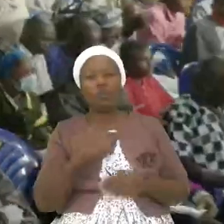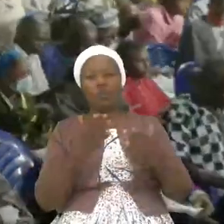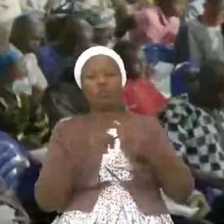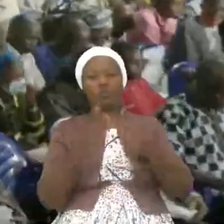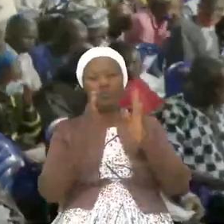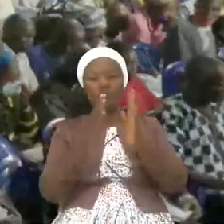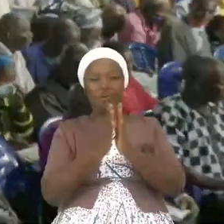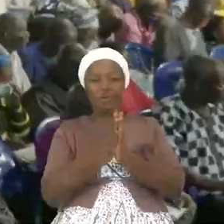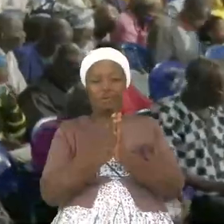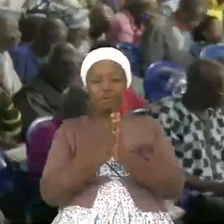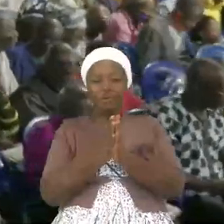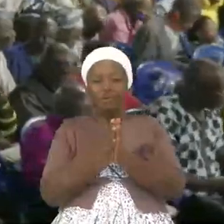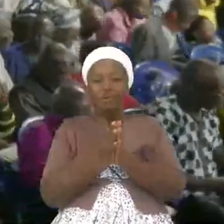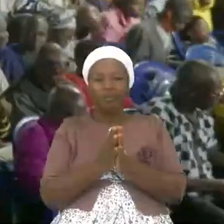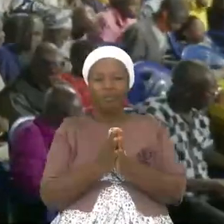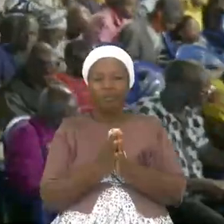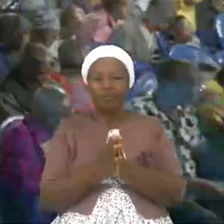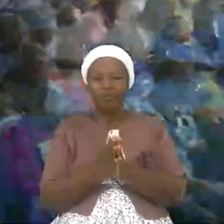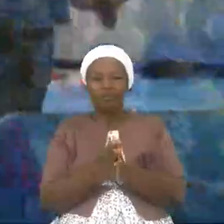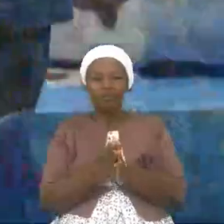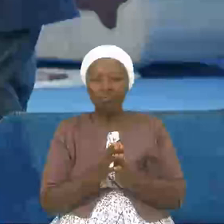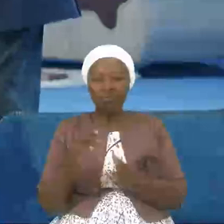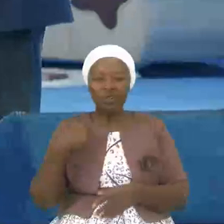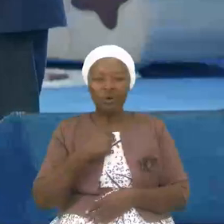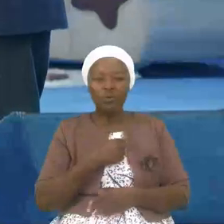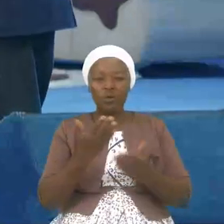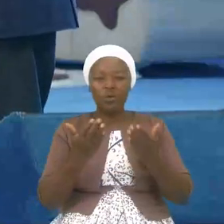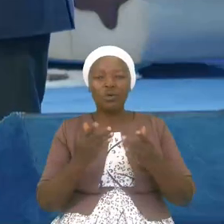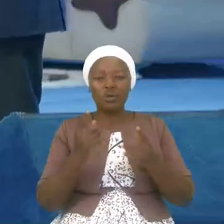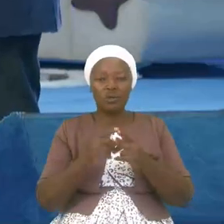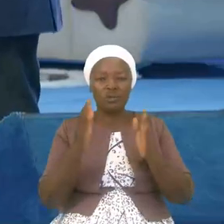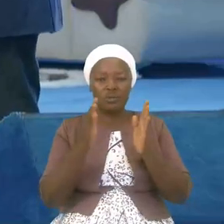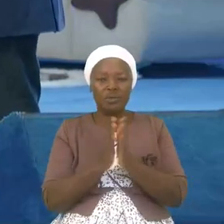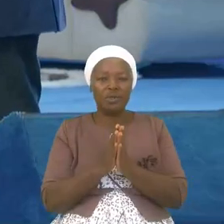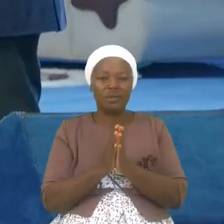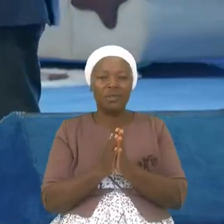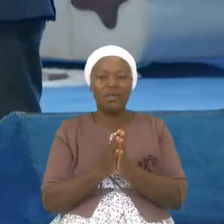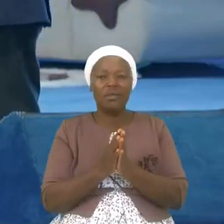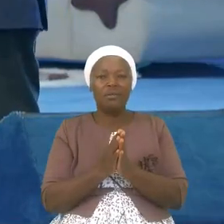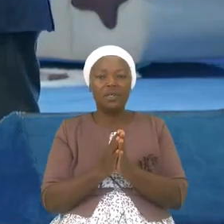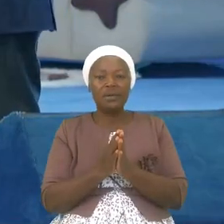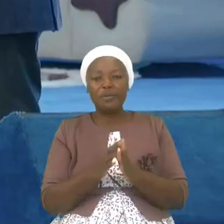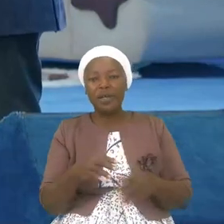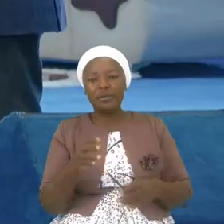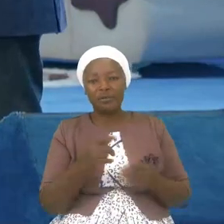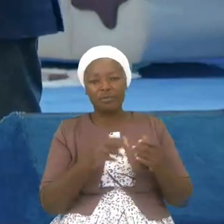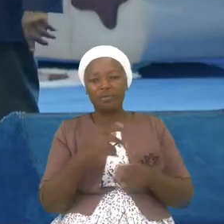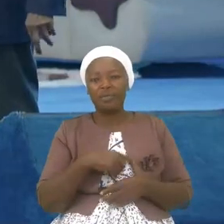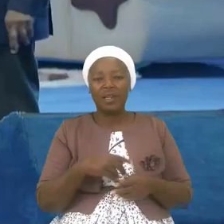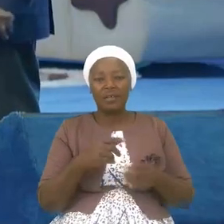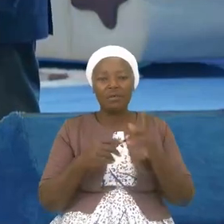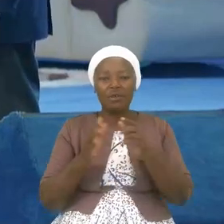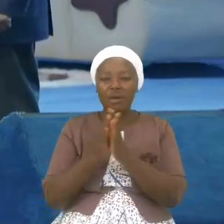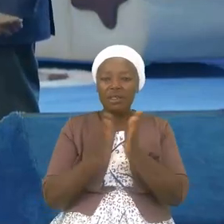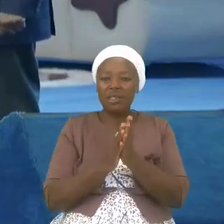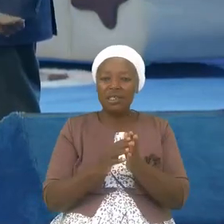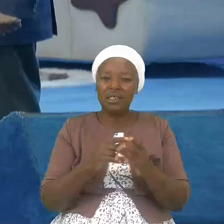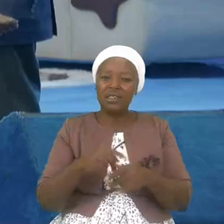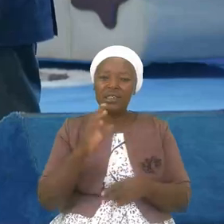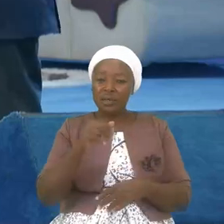yeux fermés. La tête baissée, les yeux fermés. Il est le seul qui peut nous rendre